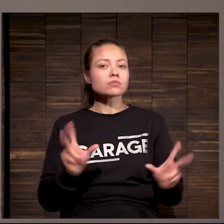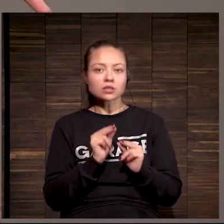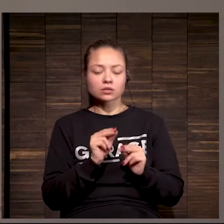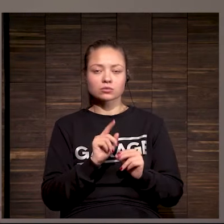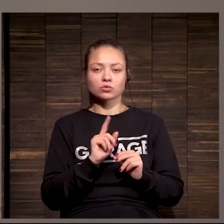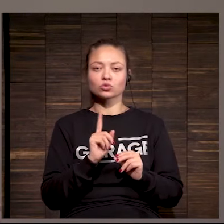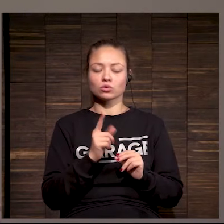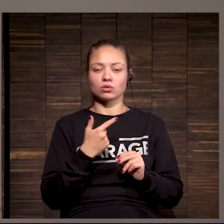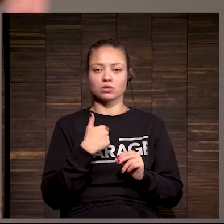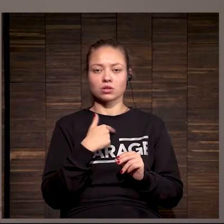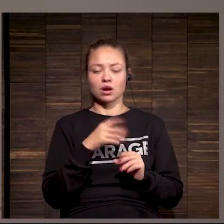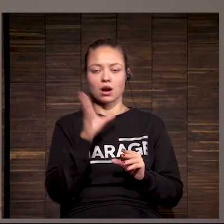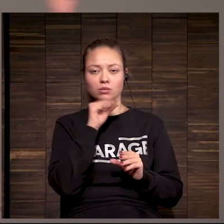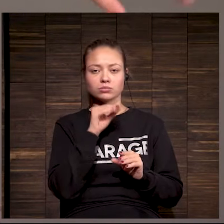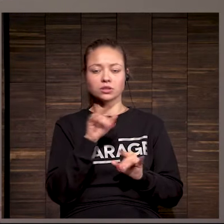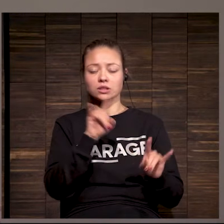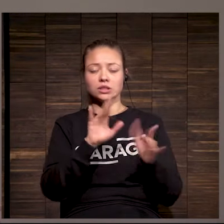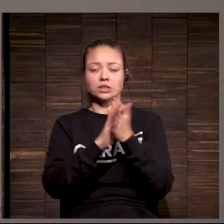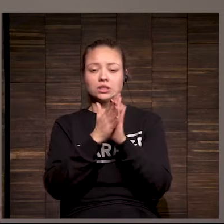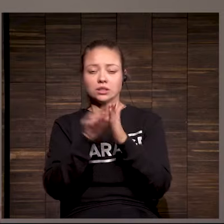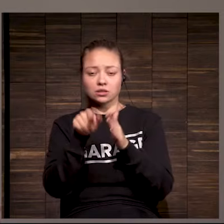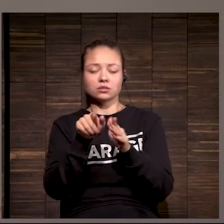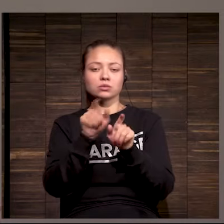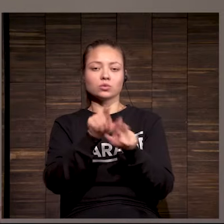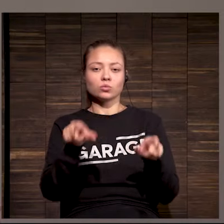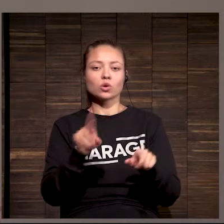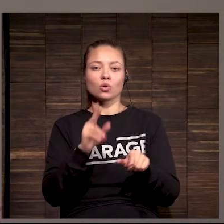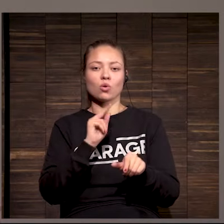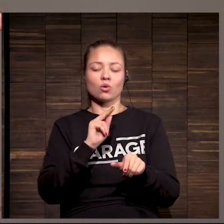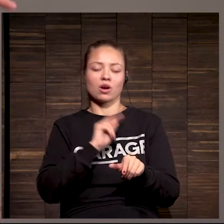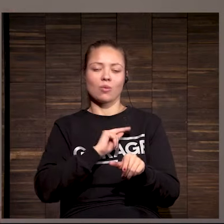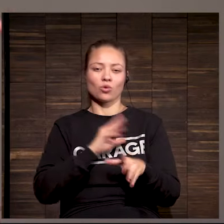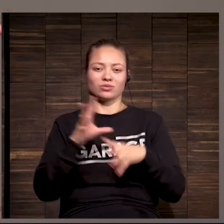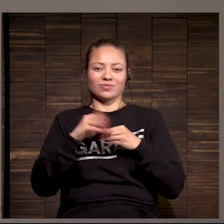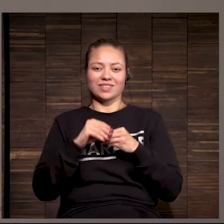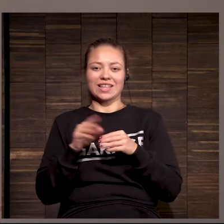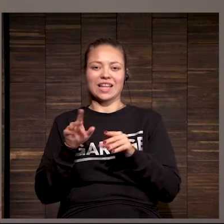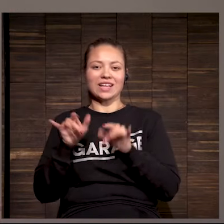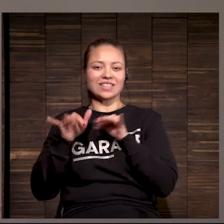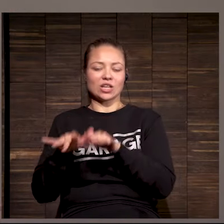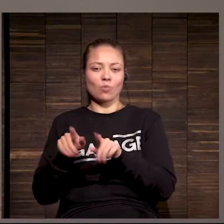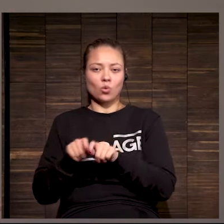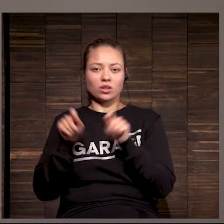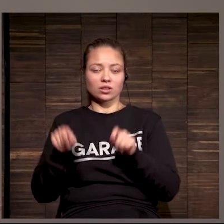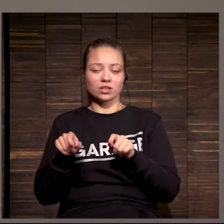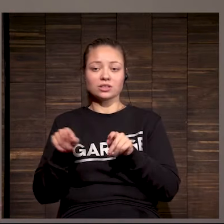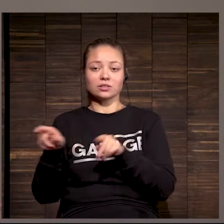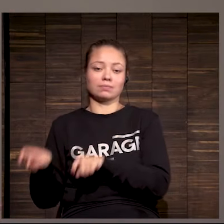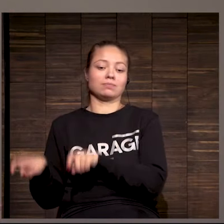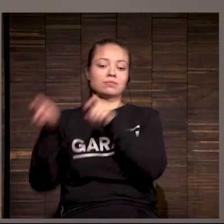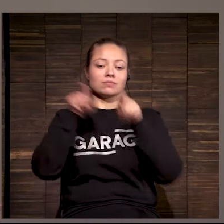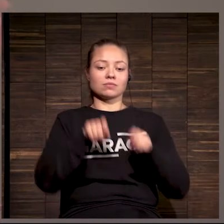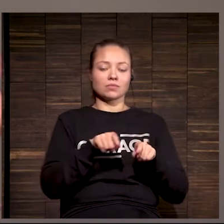убедить некоторых из моих коллег которые со мной работали на церемониях открытия переехать со мной в халк